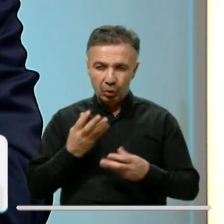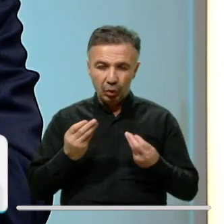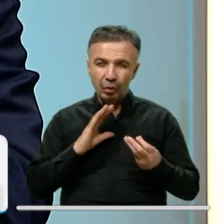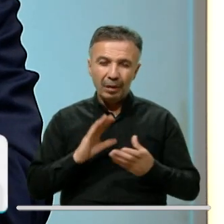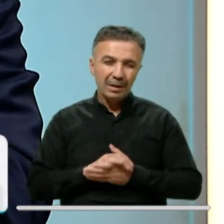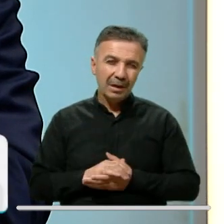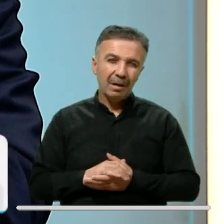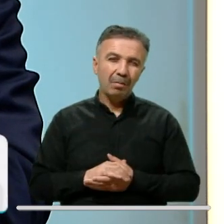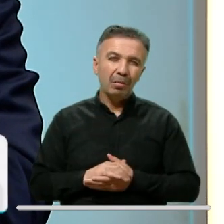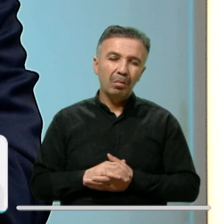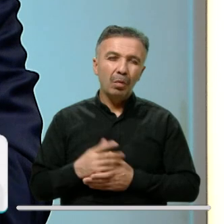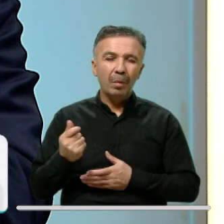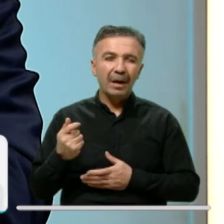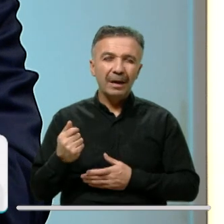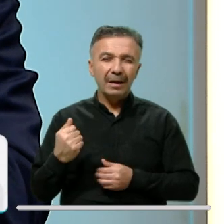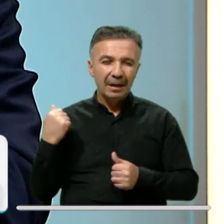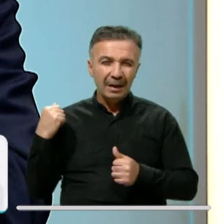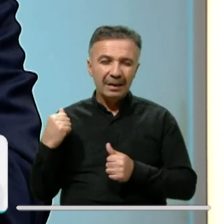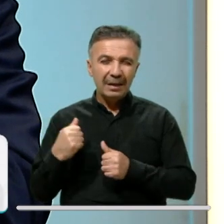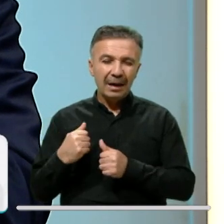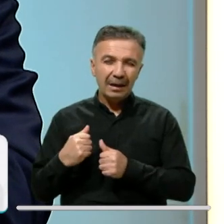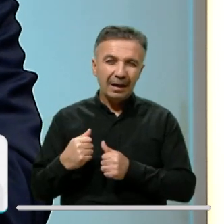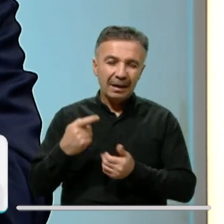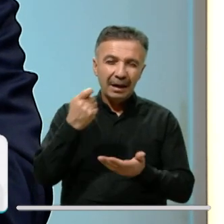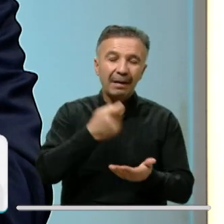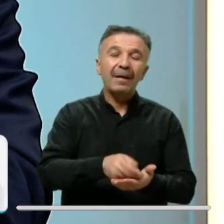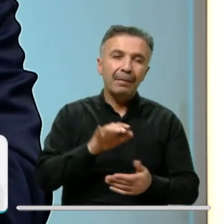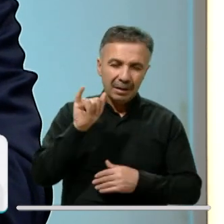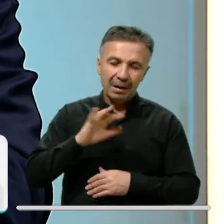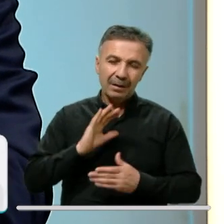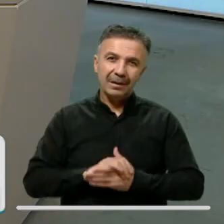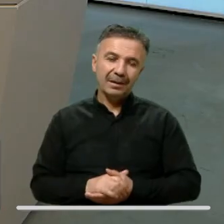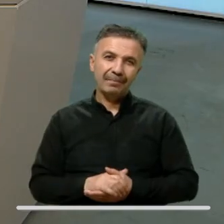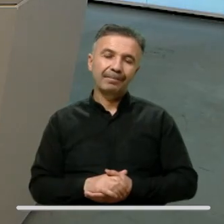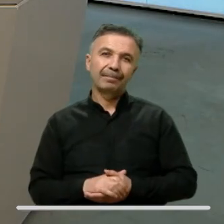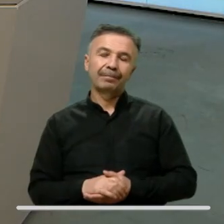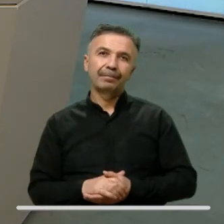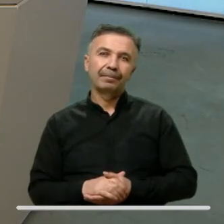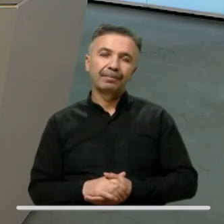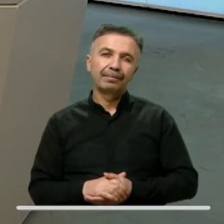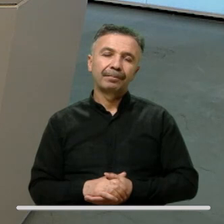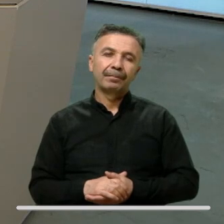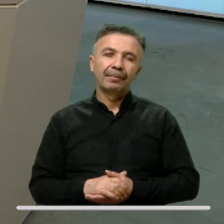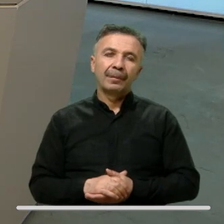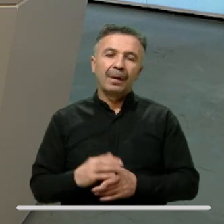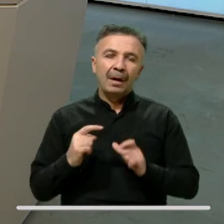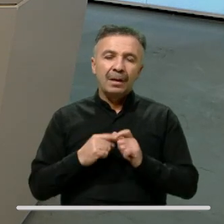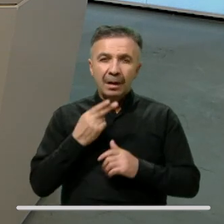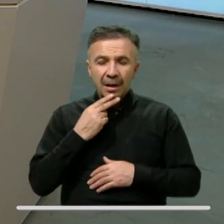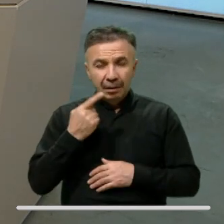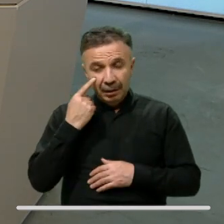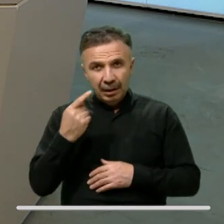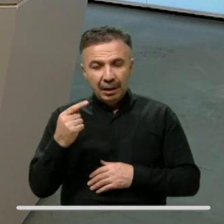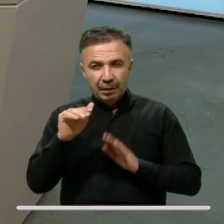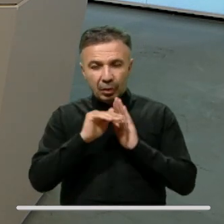bu kaporayı geri vermeyebilir. Bu onun hakkıdır. Eyvallah hocam. Peki. Esra Hanım, hayırlı yayınlar